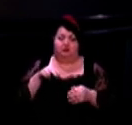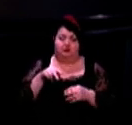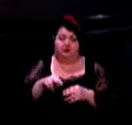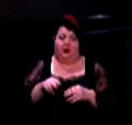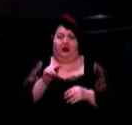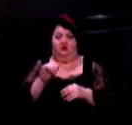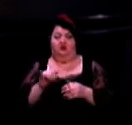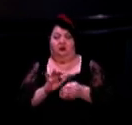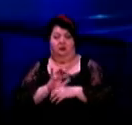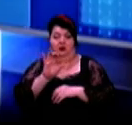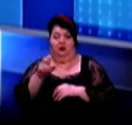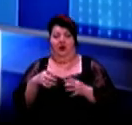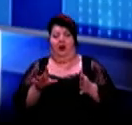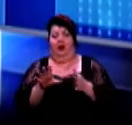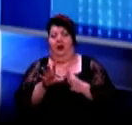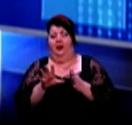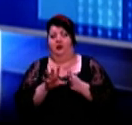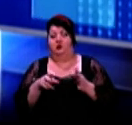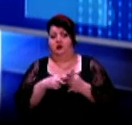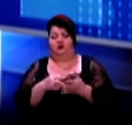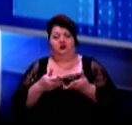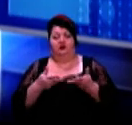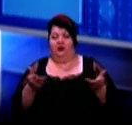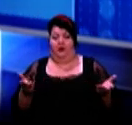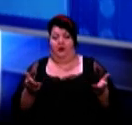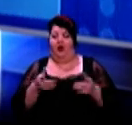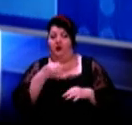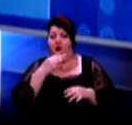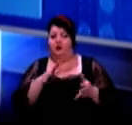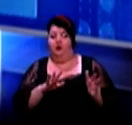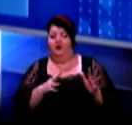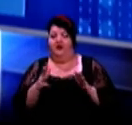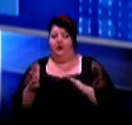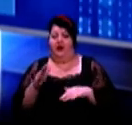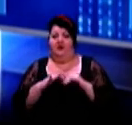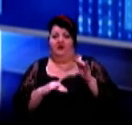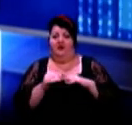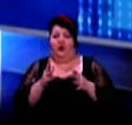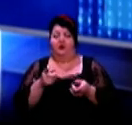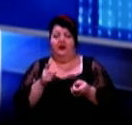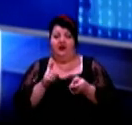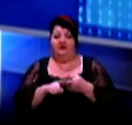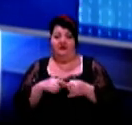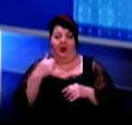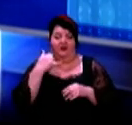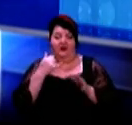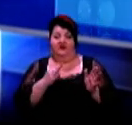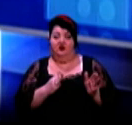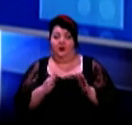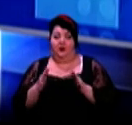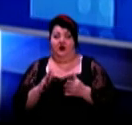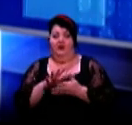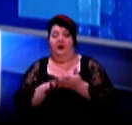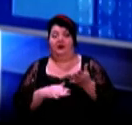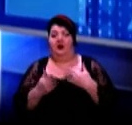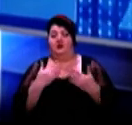власноруч, чи направити її електронною поштою, немає. В будь-якому випадку фахівець буде зв'язуватися в телефонному режимі, і далі